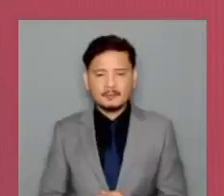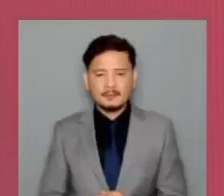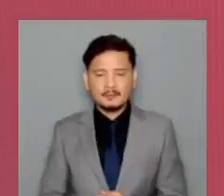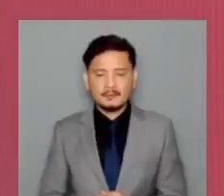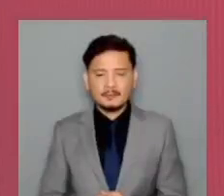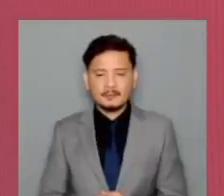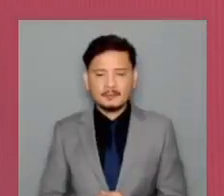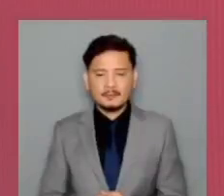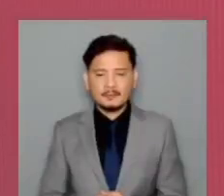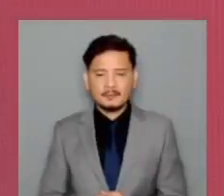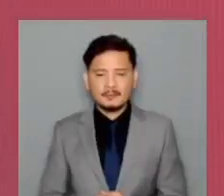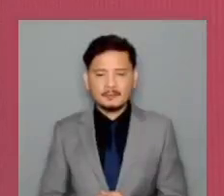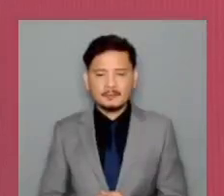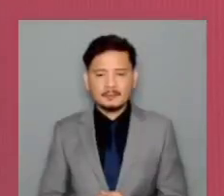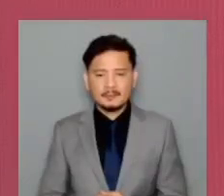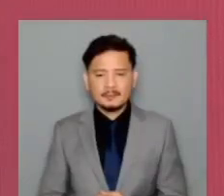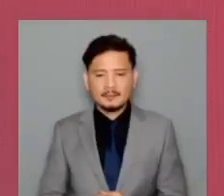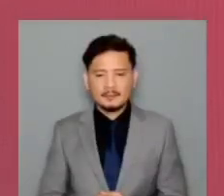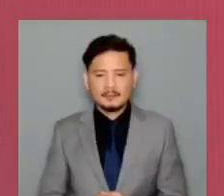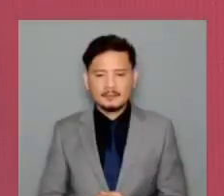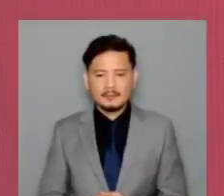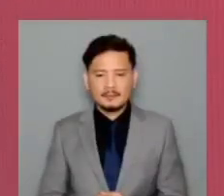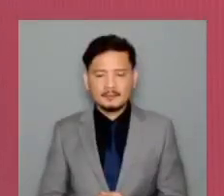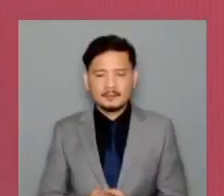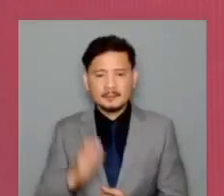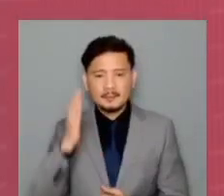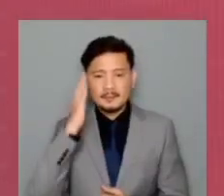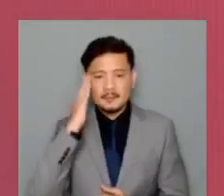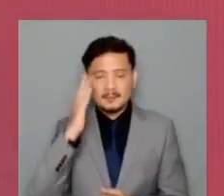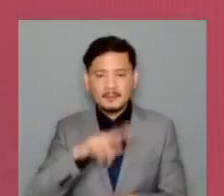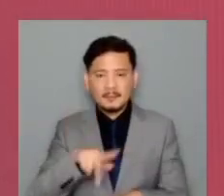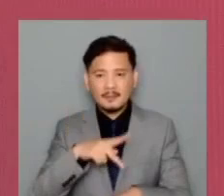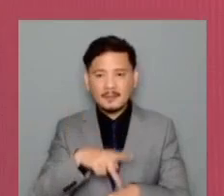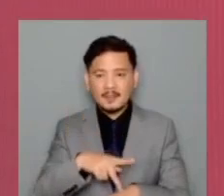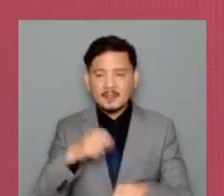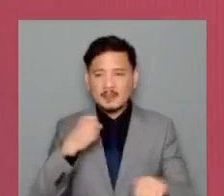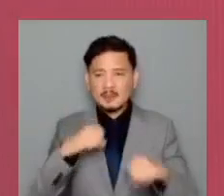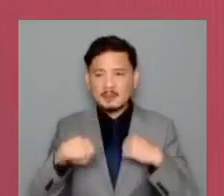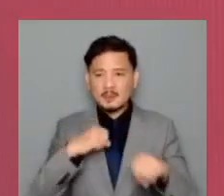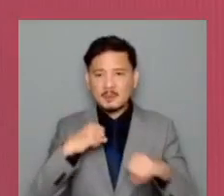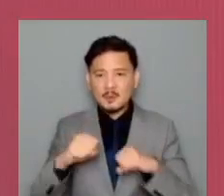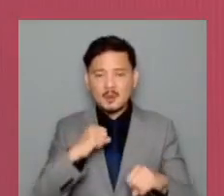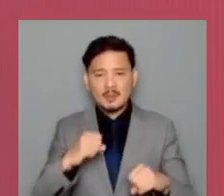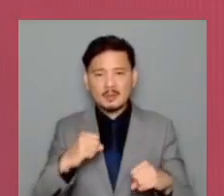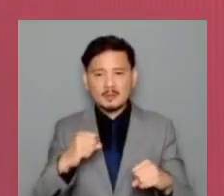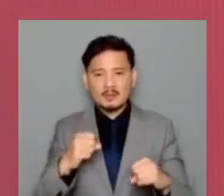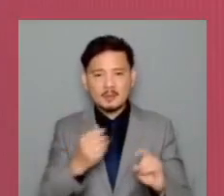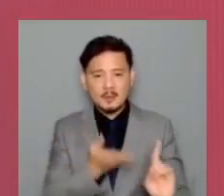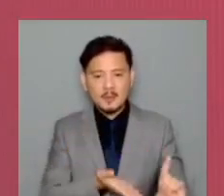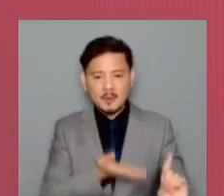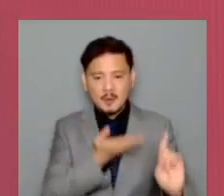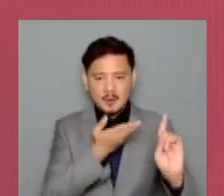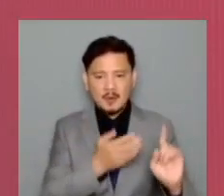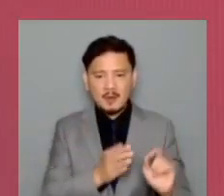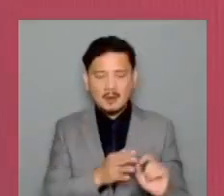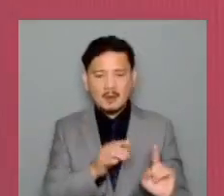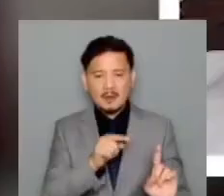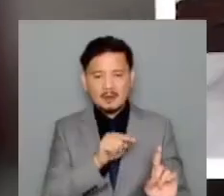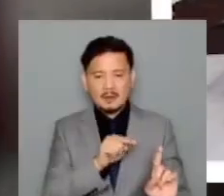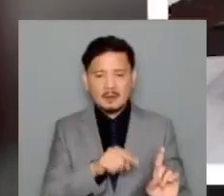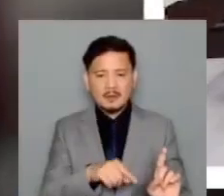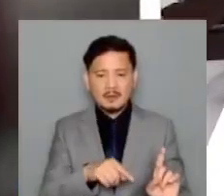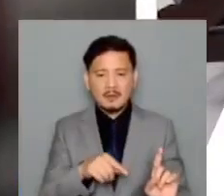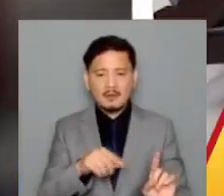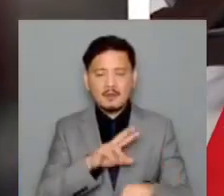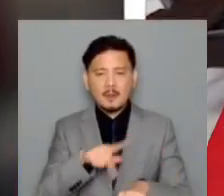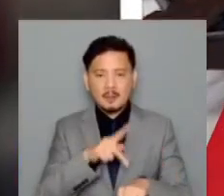Itinalaga si bowling legend at Philippine Sports Hall of Famer Olivia Bong Coo bilang commissioner ng Philippine Sports Commission. Inanunsyo